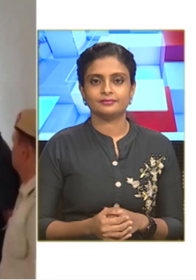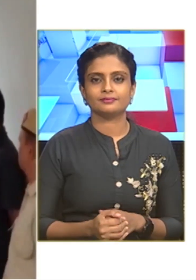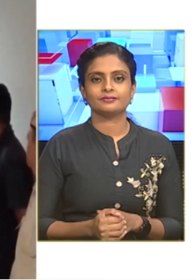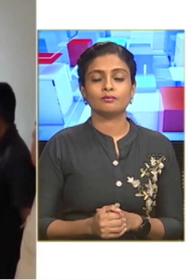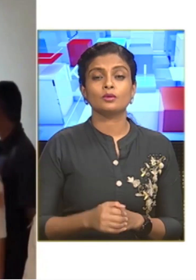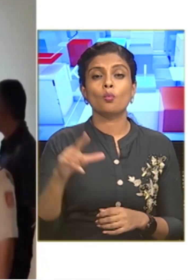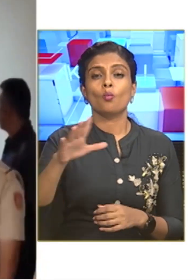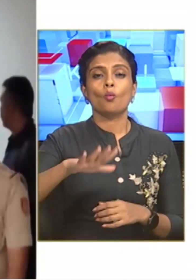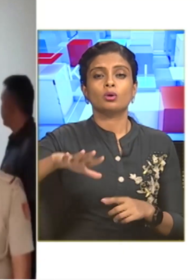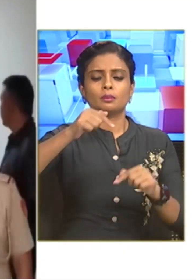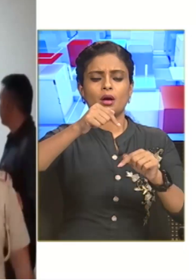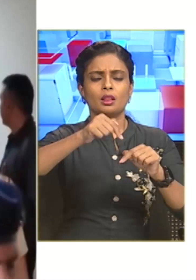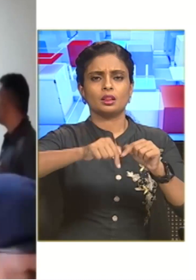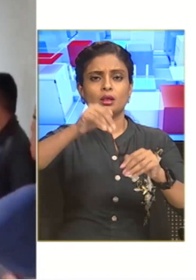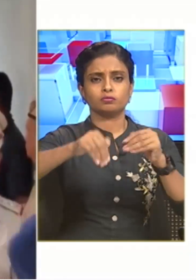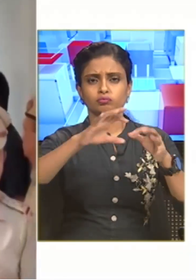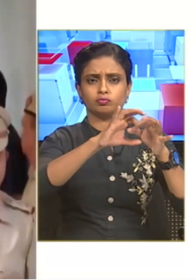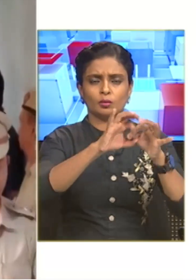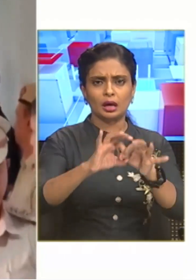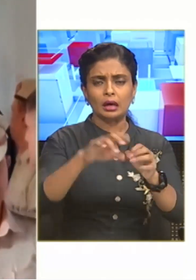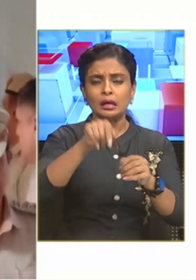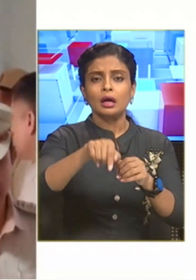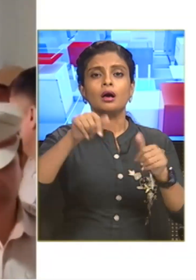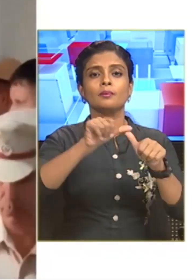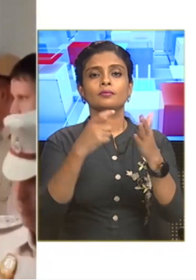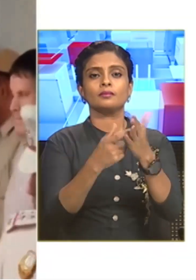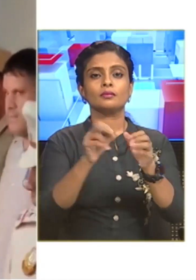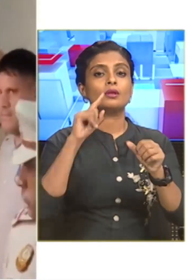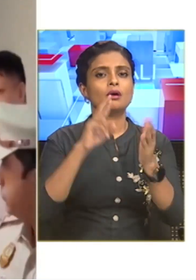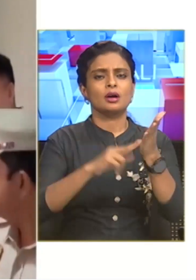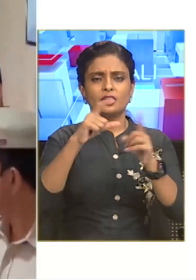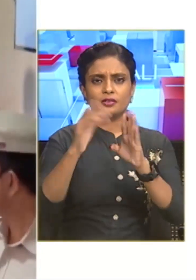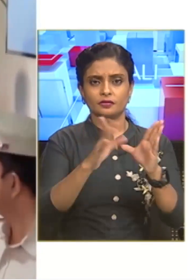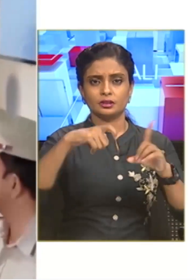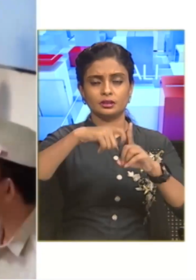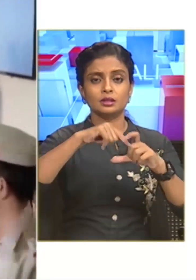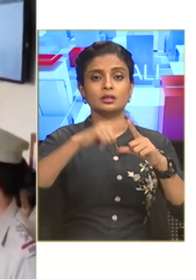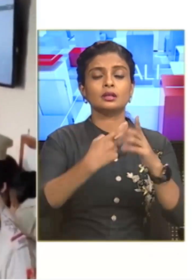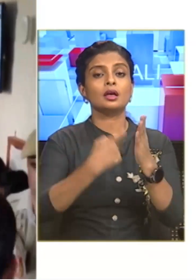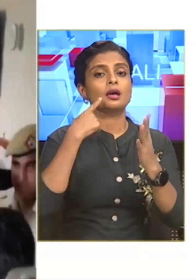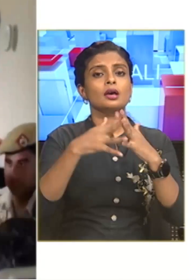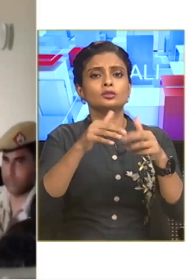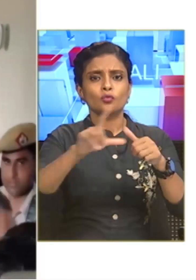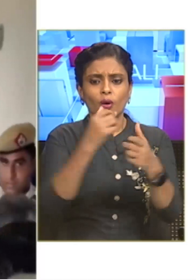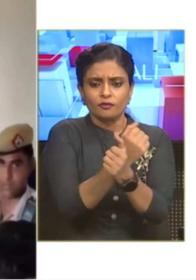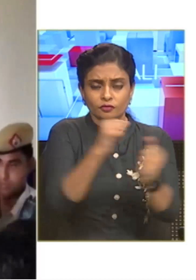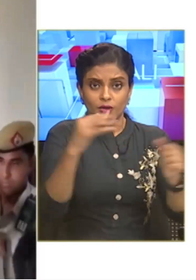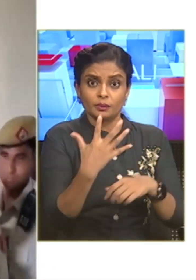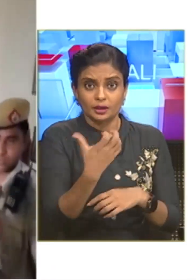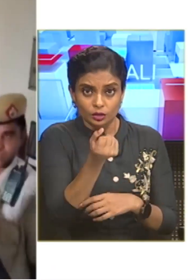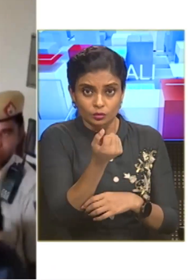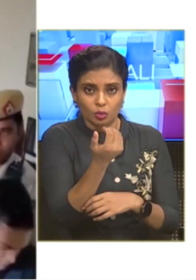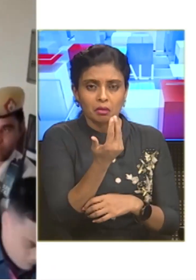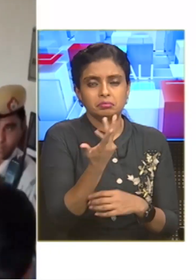ലോക്സഭാ തെരഞ്ഞെടുപ്പിൽ പ്രചരണത്തിനിറങ്ങാൻ അരവിന്ദ് കേജരിവാളിന് ജാമ്യം ലഭിക്കുമോ എന്നതാണ് ഇനി അറിയേണ്ടത് ഇന്ന് ഇടക്കാല ജാമ്യം